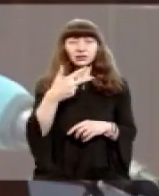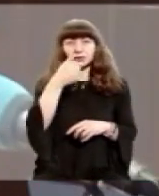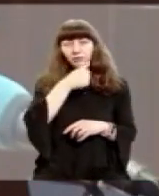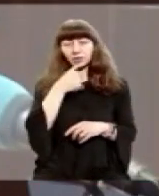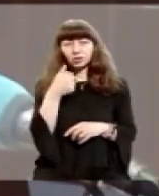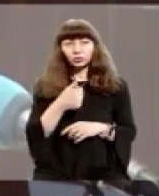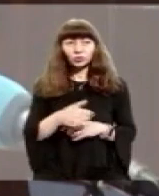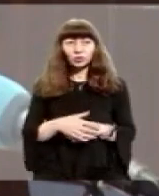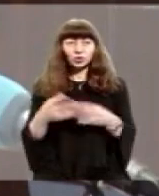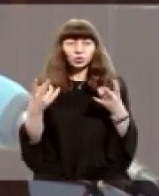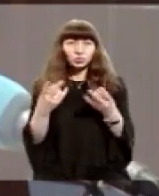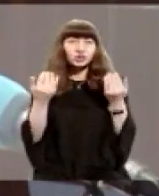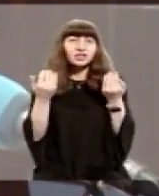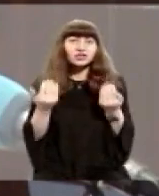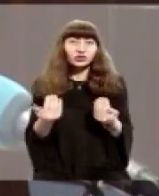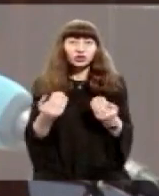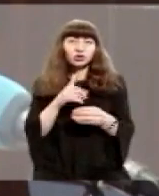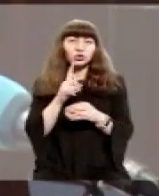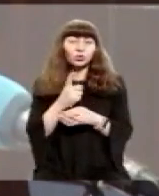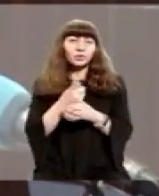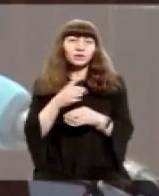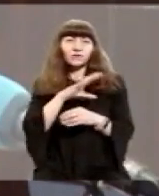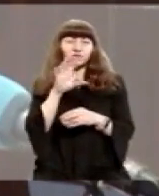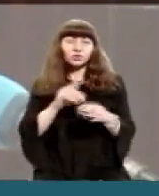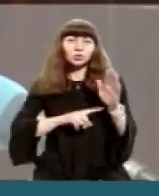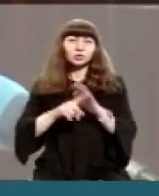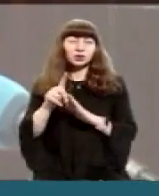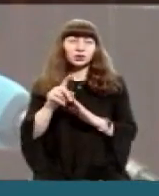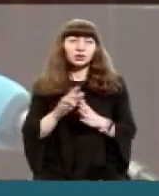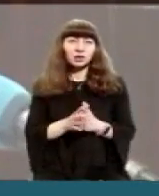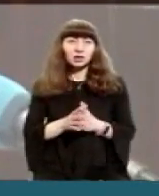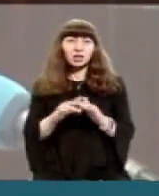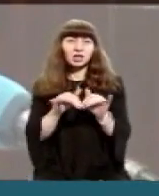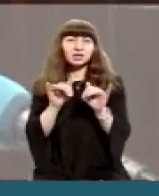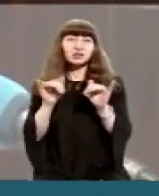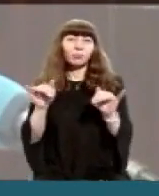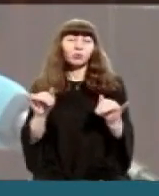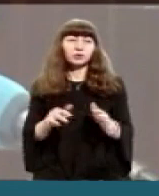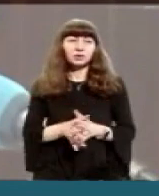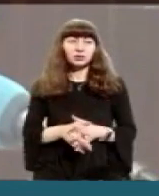году, нужно сейчас уже, чтобы там вовсю шла строительная,